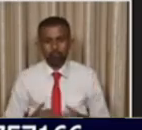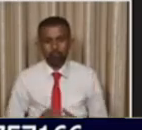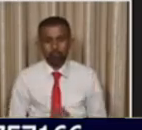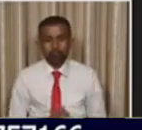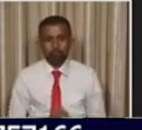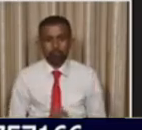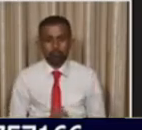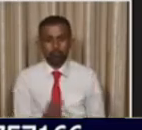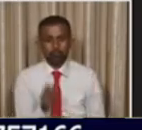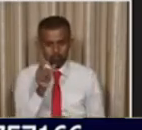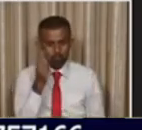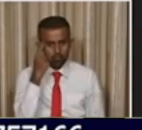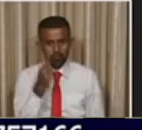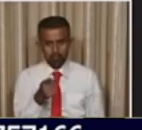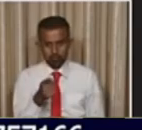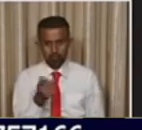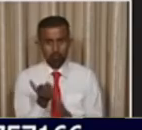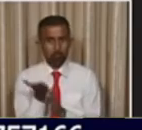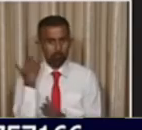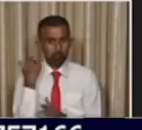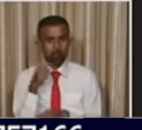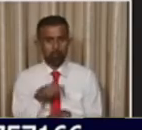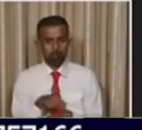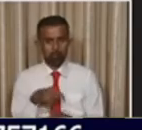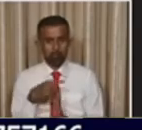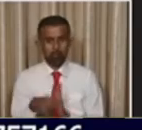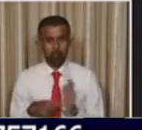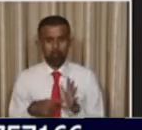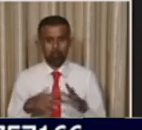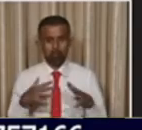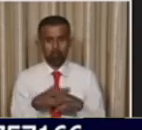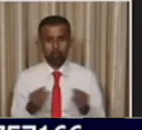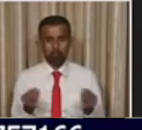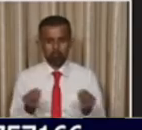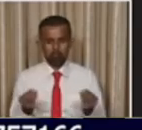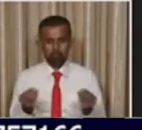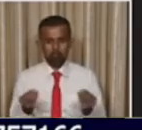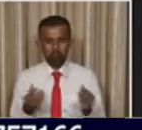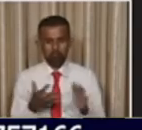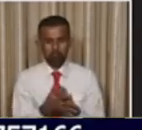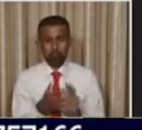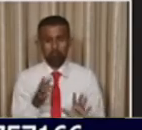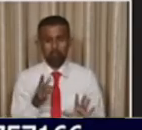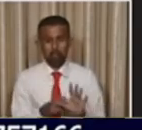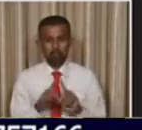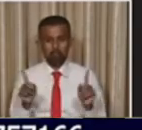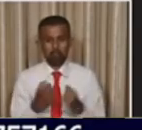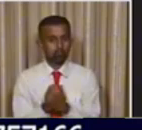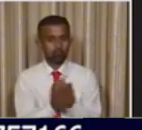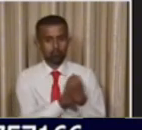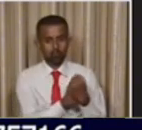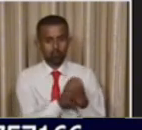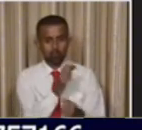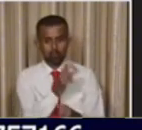சபாபதி துமணி உபத்துமா தாண்டவா பௌகிய காலவல அப்பேராட்டே நீத்திய திமுன அடுப்பாடு நிசா வசர தாயாக் சிறகத்தவ இன்னொன்று